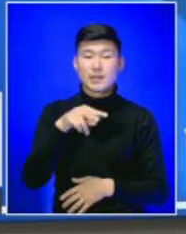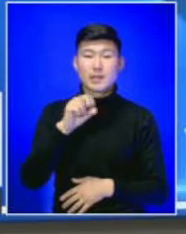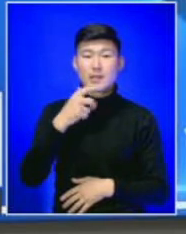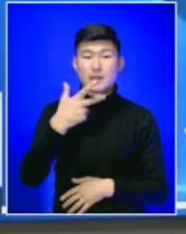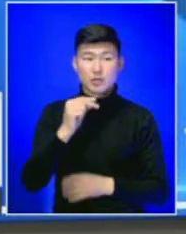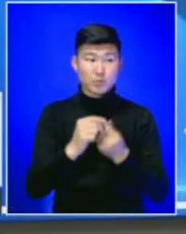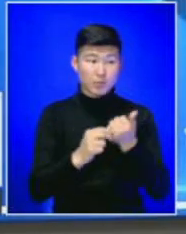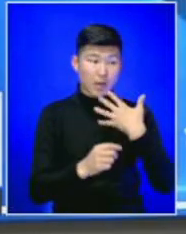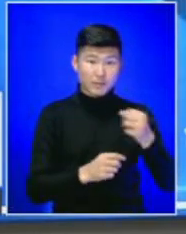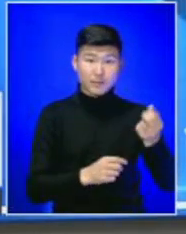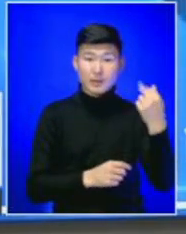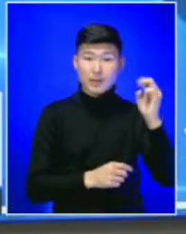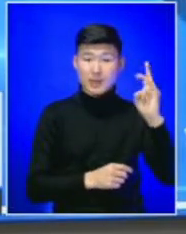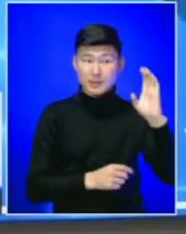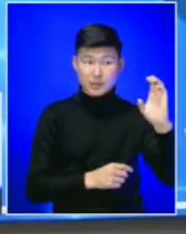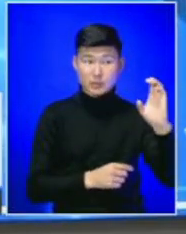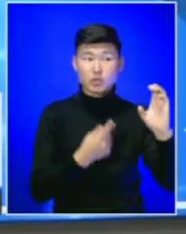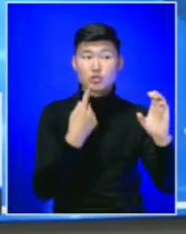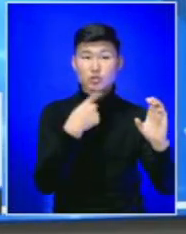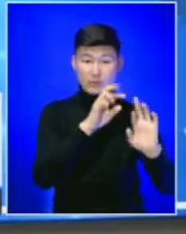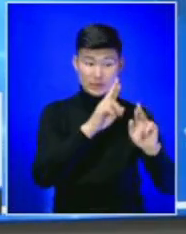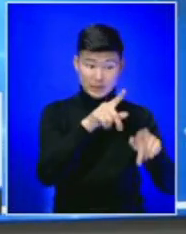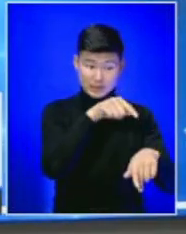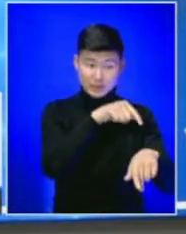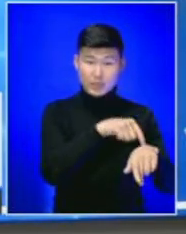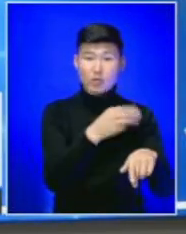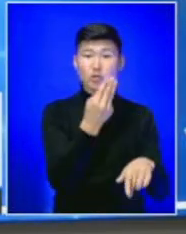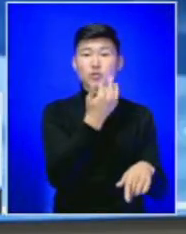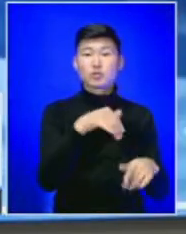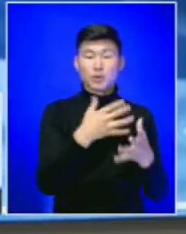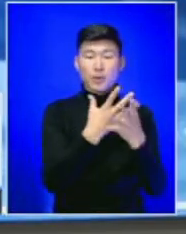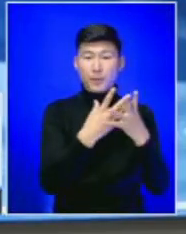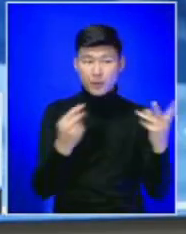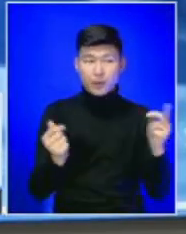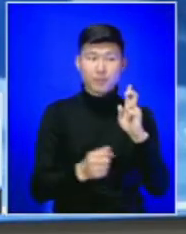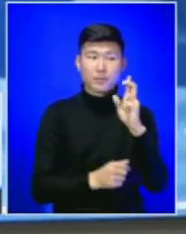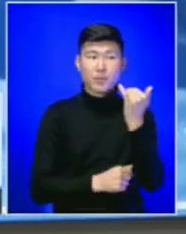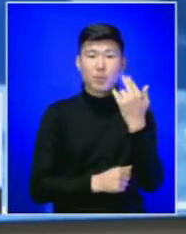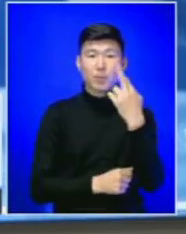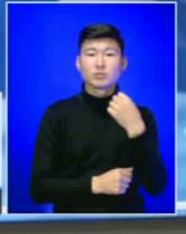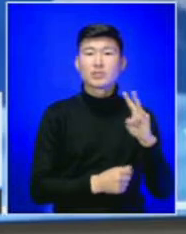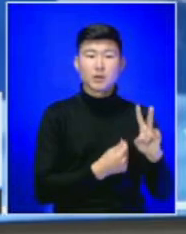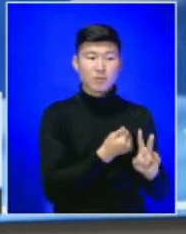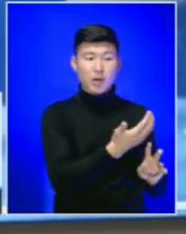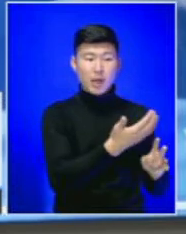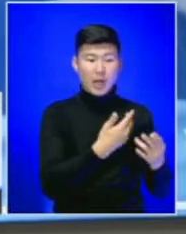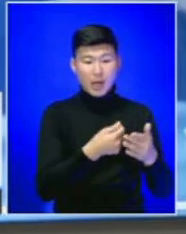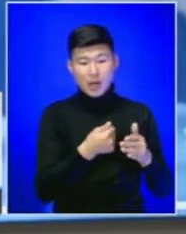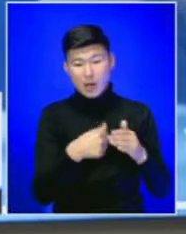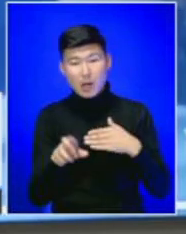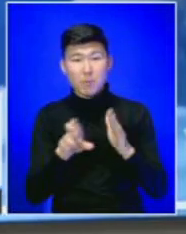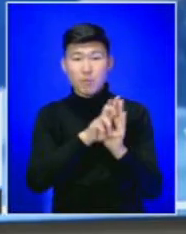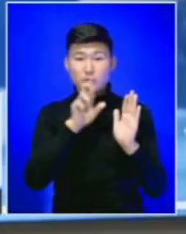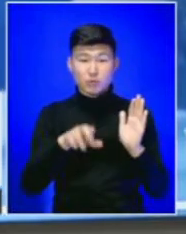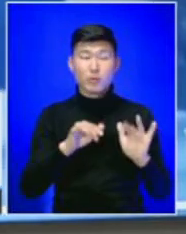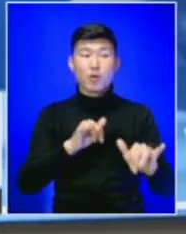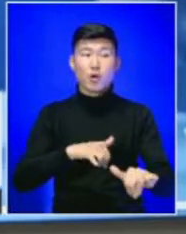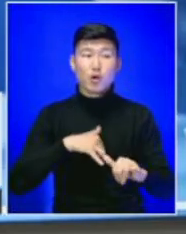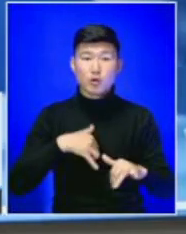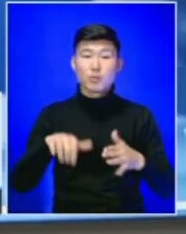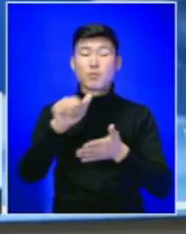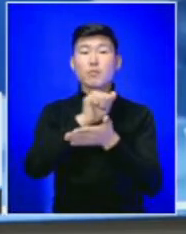мөнгө авсан данс юм. Яг тэр цаг үед нь зарцаагаад буцааж мөнгө гаргахаргүй байлаа. Хохирчгийг бол